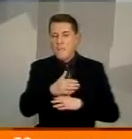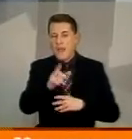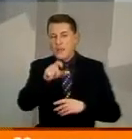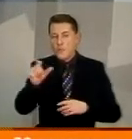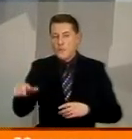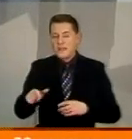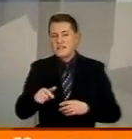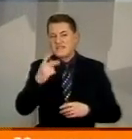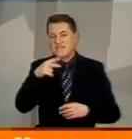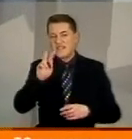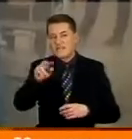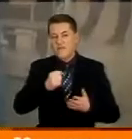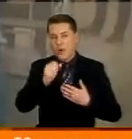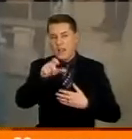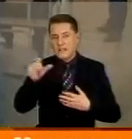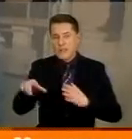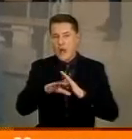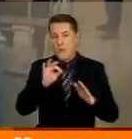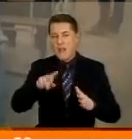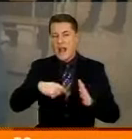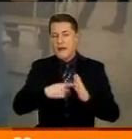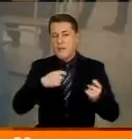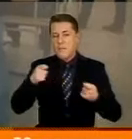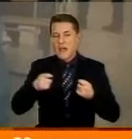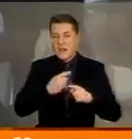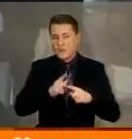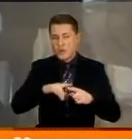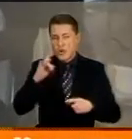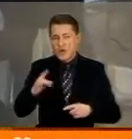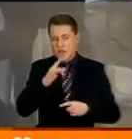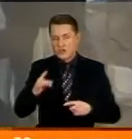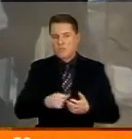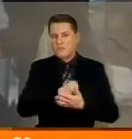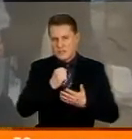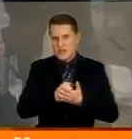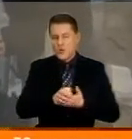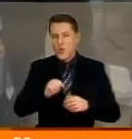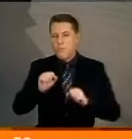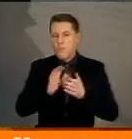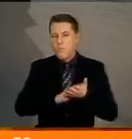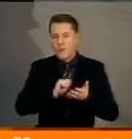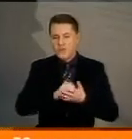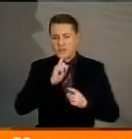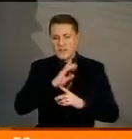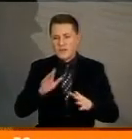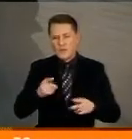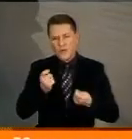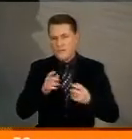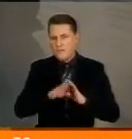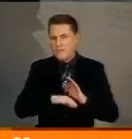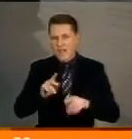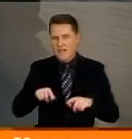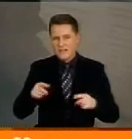22 кандидатів обирали собі мера. Цього разу спостерігачі констатують, суттєвих порушень не було. Такі мелкі,